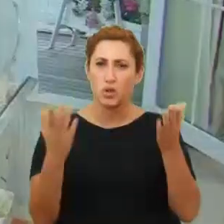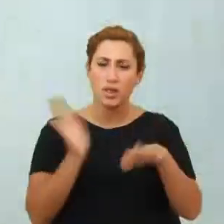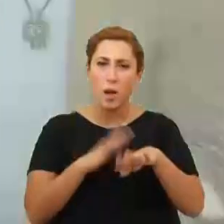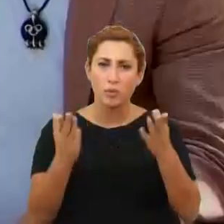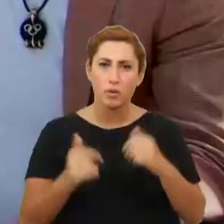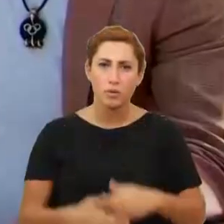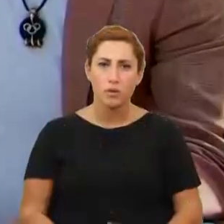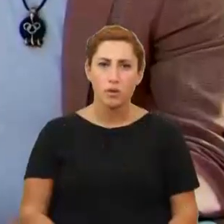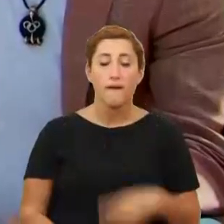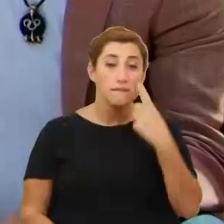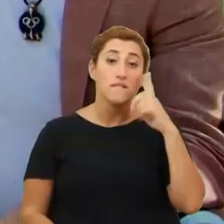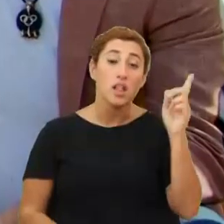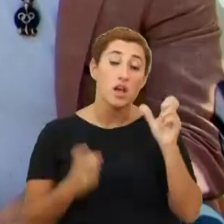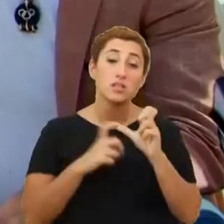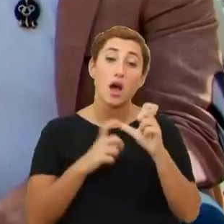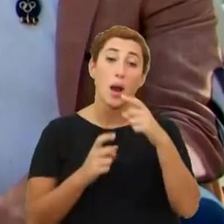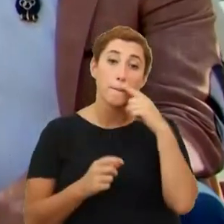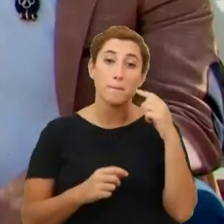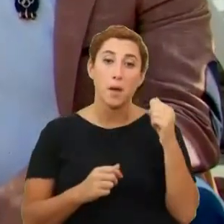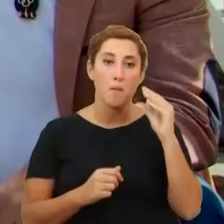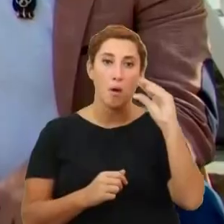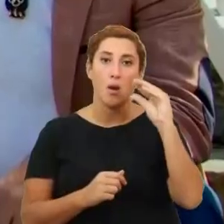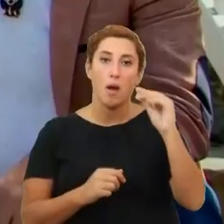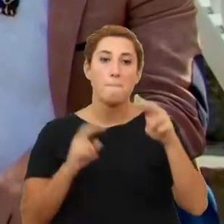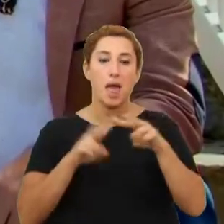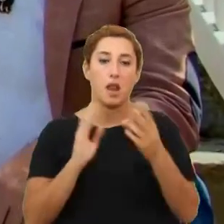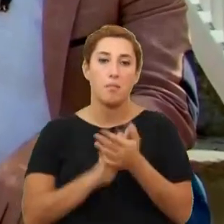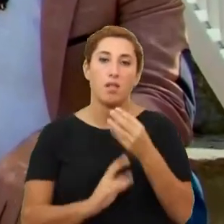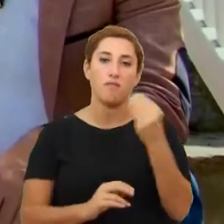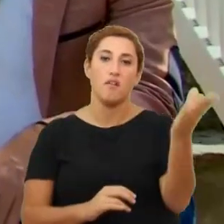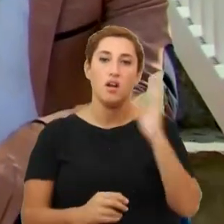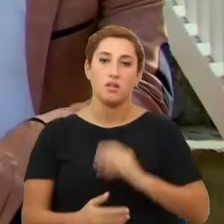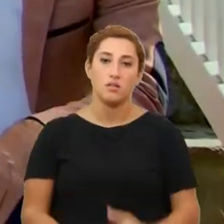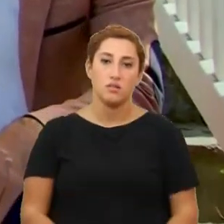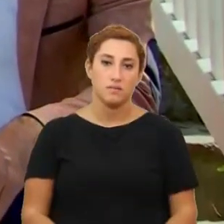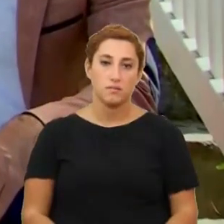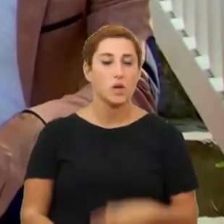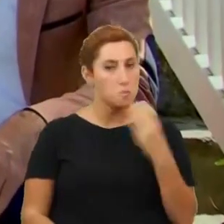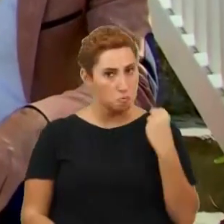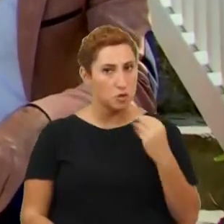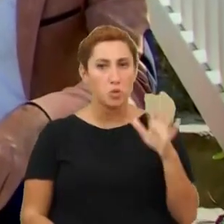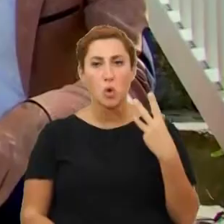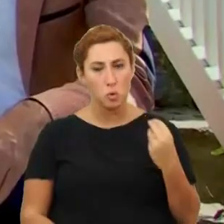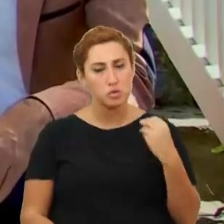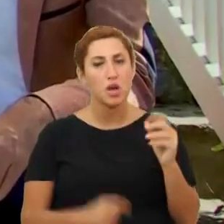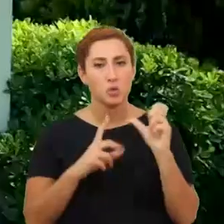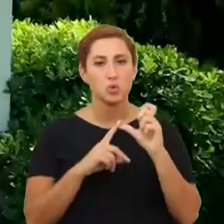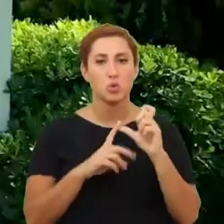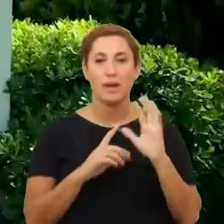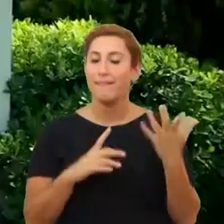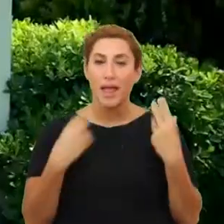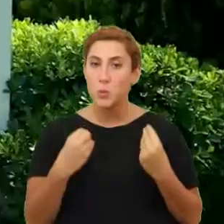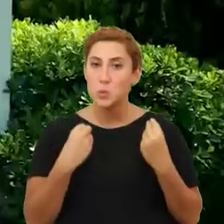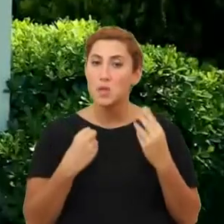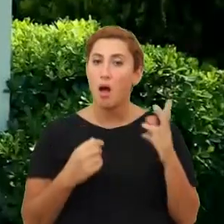Ne yapıyorsun? Vallahi Zarp Bey, balyayı Meryem'e indirdi. Güzel, çok güzel Şükrü. Ben